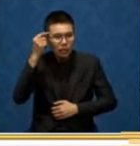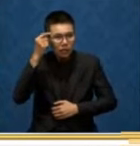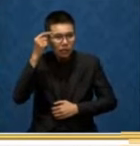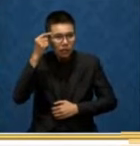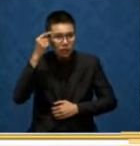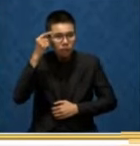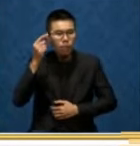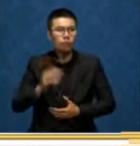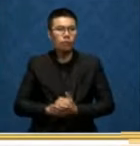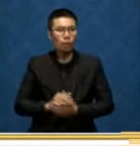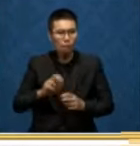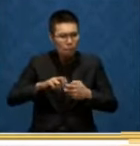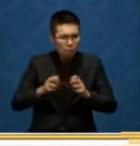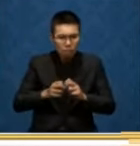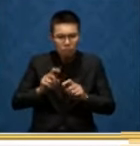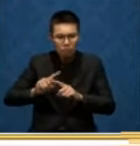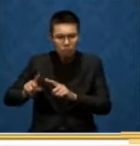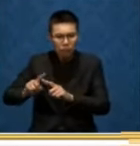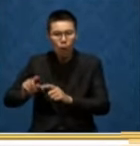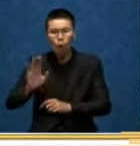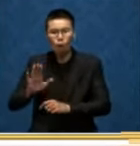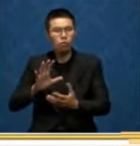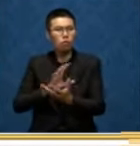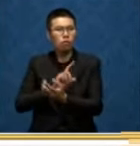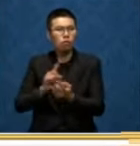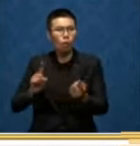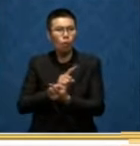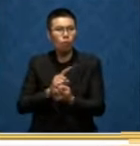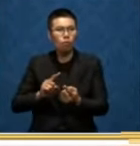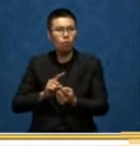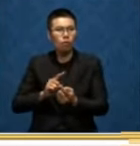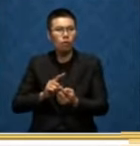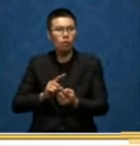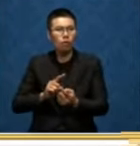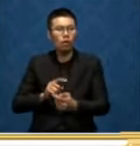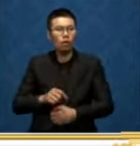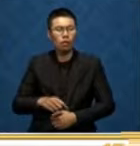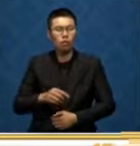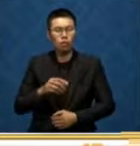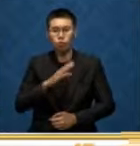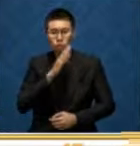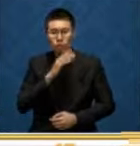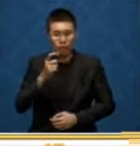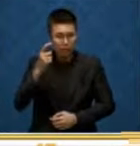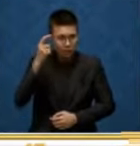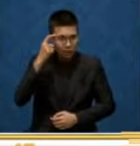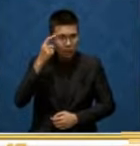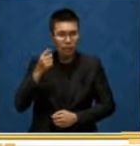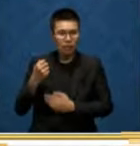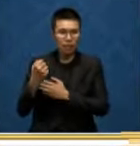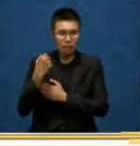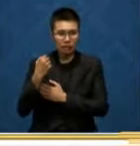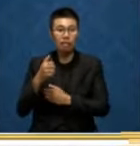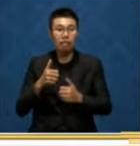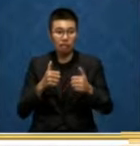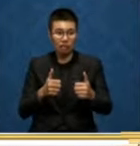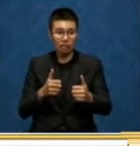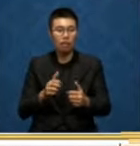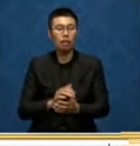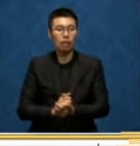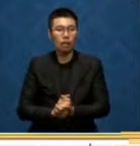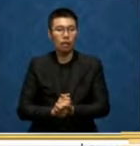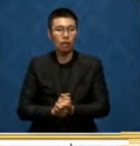ลายเป็นว่าปัญหาต่างๆในสังคมเนี่ยอยู่ที่จิตใจถ้าจิตใจเข้มแข็งดัง